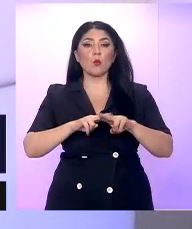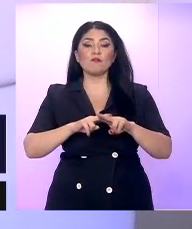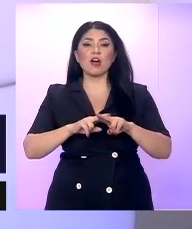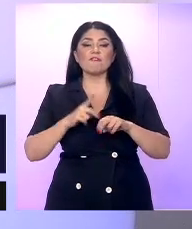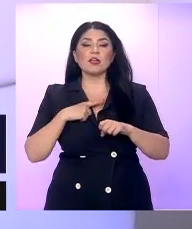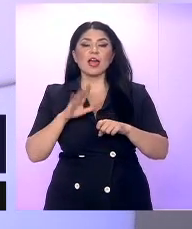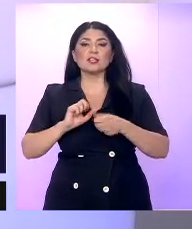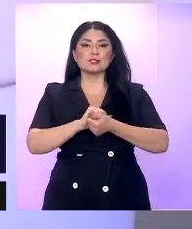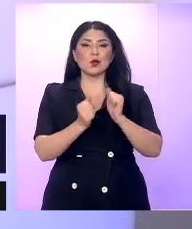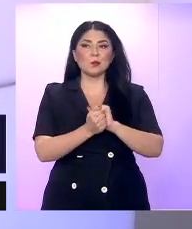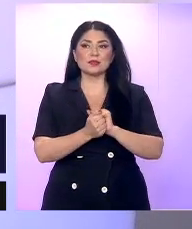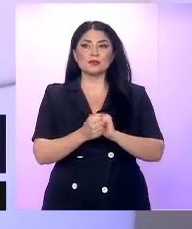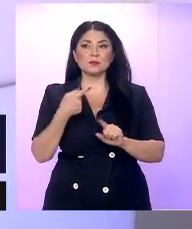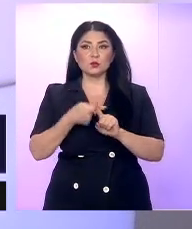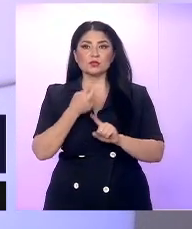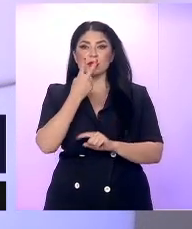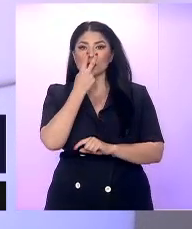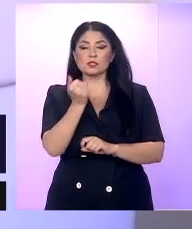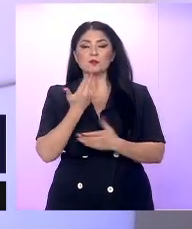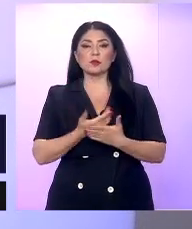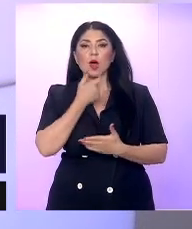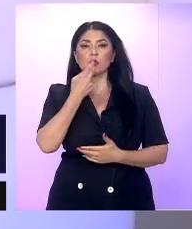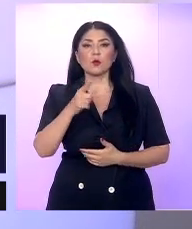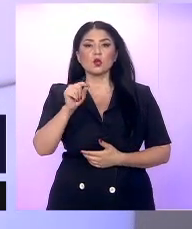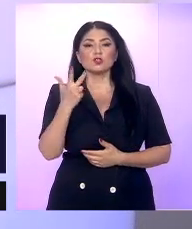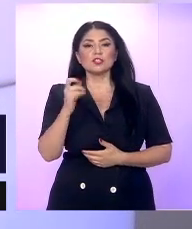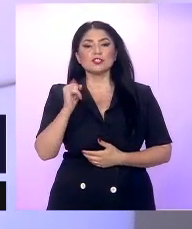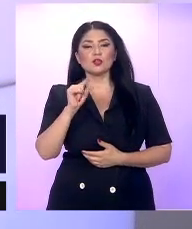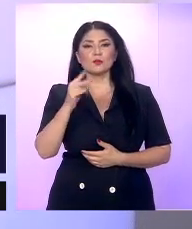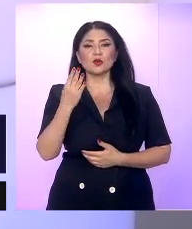acest meci și evident ne uităm și cu interes pe 2023 și 2024. Mulțumesc tare mult, Robert!